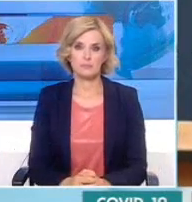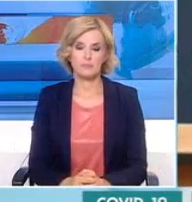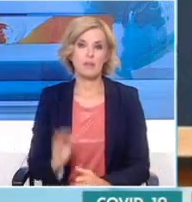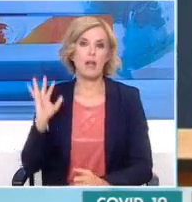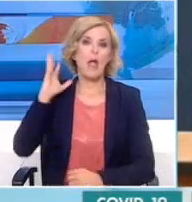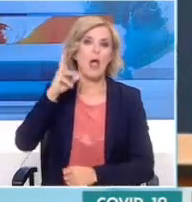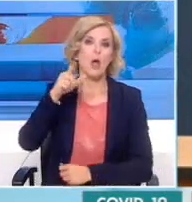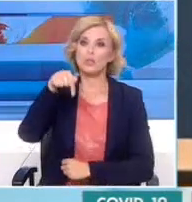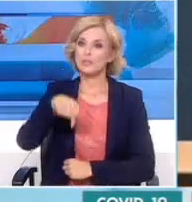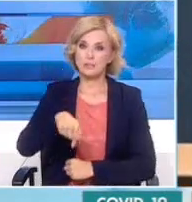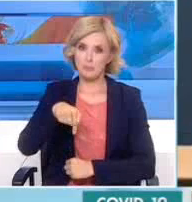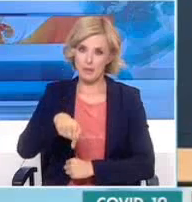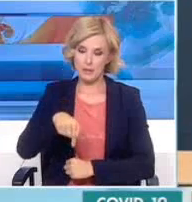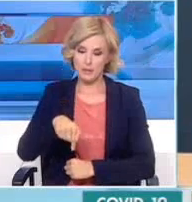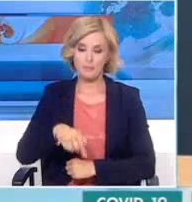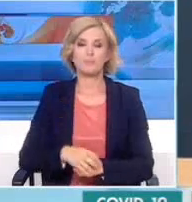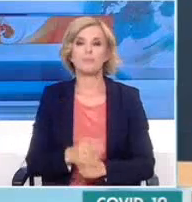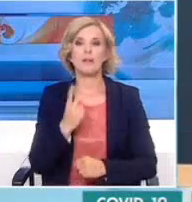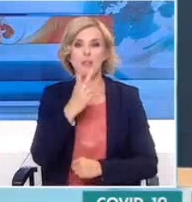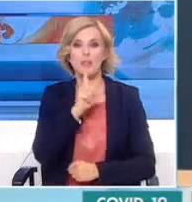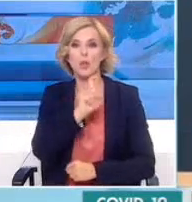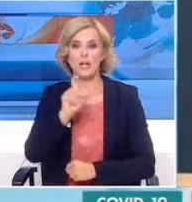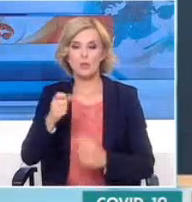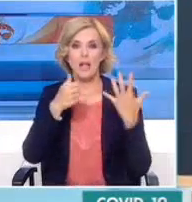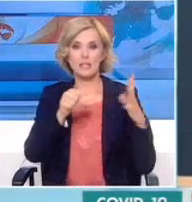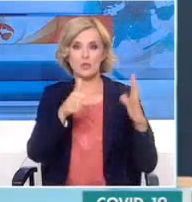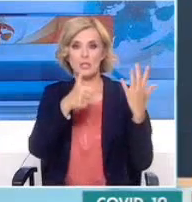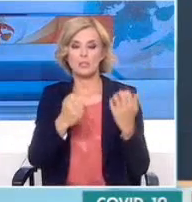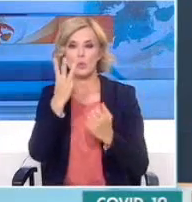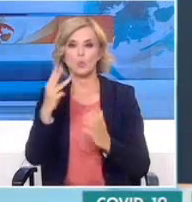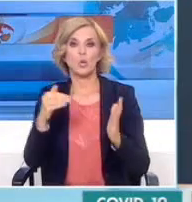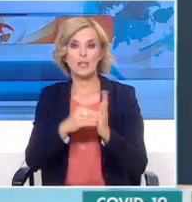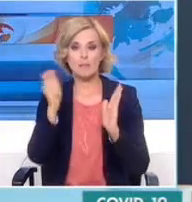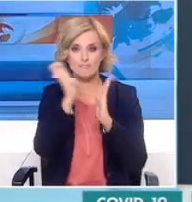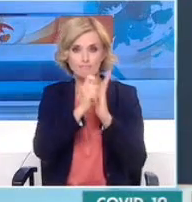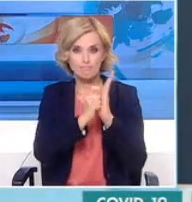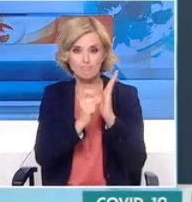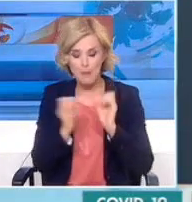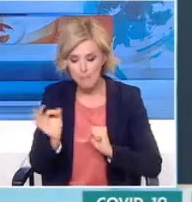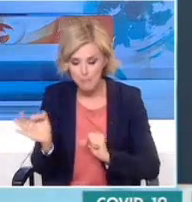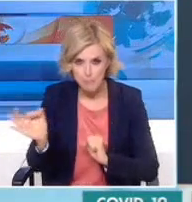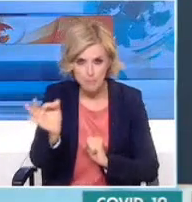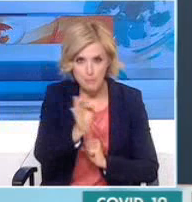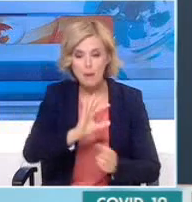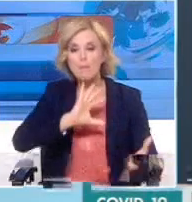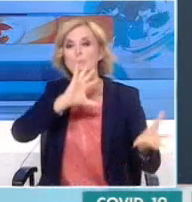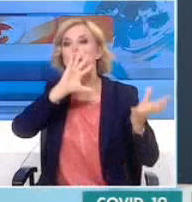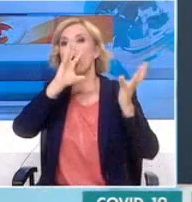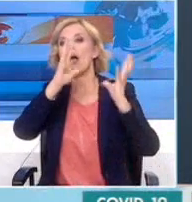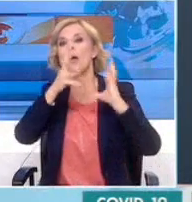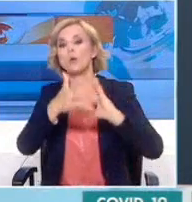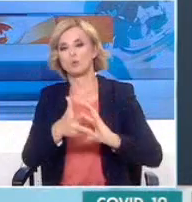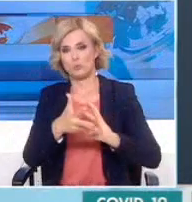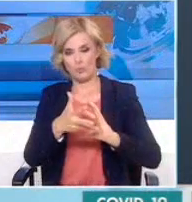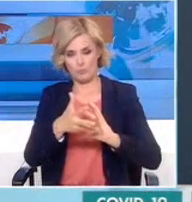Έως σήμερα, περισσότερα από 2.668.000 καταγεγραμμένα κρούσματα του νέου κορονοϊού έχουν καταγραφεί σε παγκόσμιο